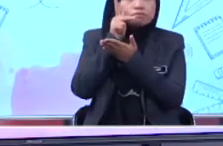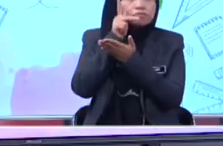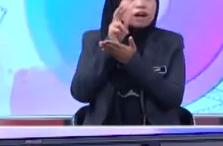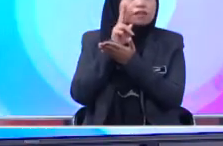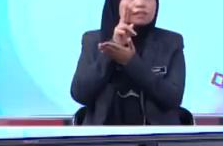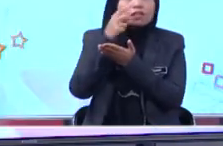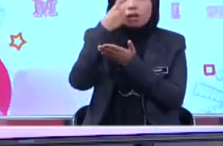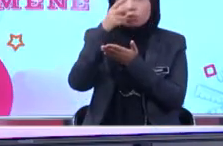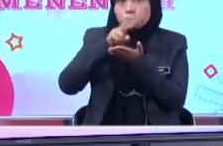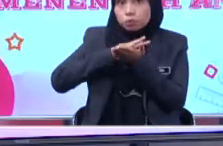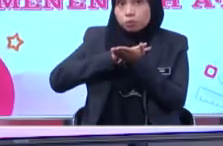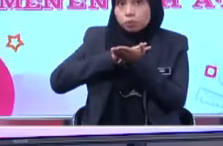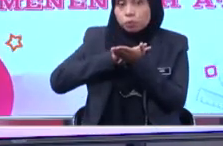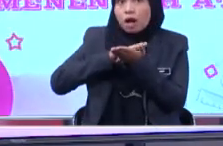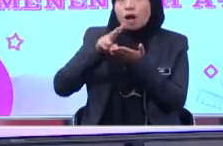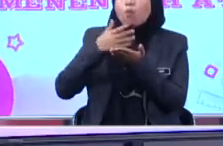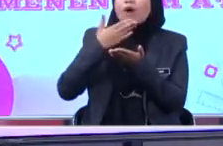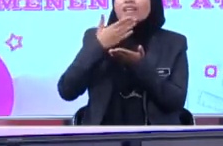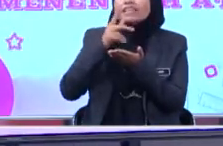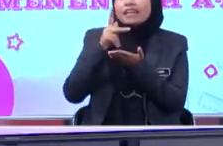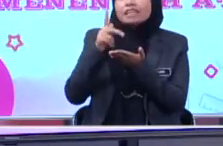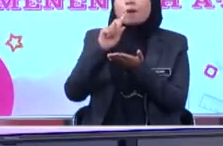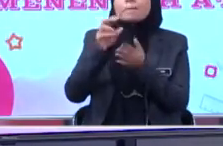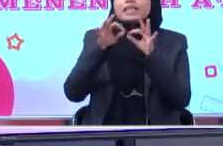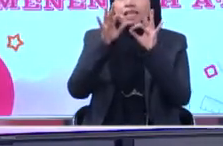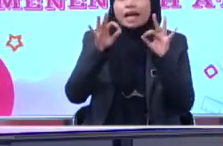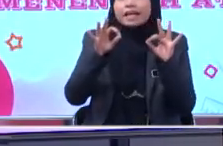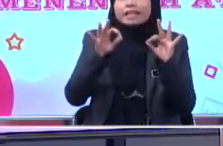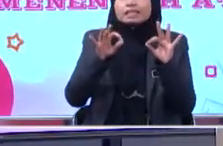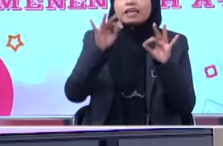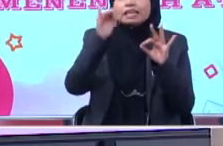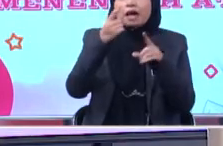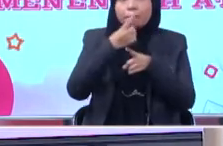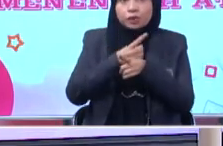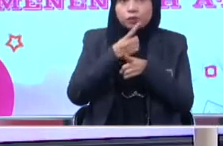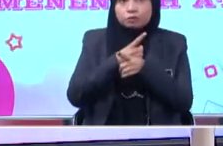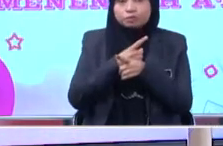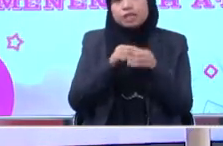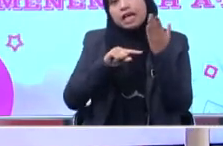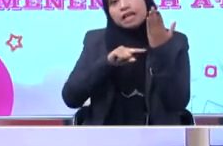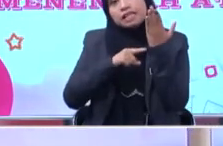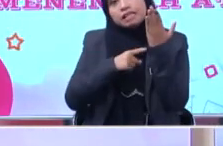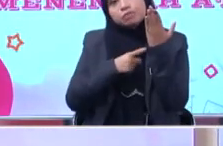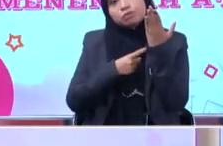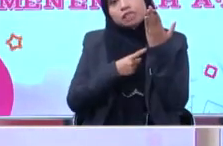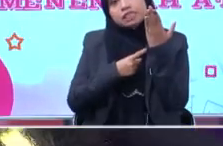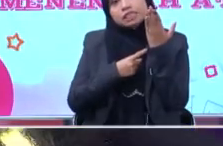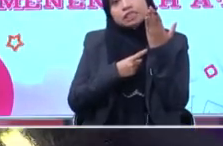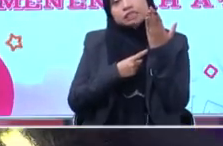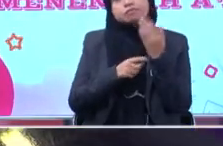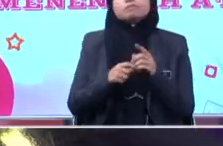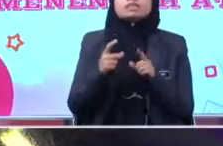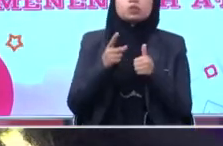ayat yang Ustaz masukkan tadi yang pertama kita lihat kita mulai dari ujung sana beliau tes boleh